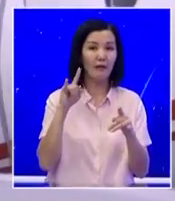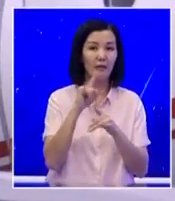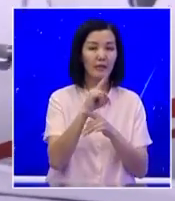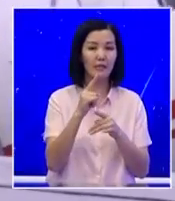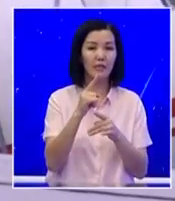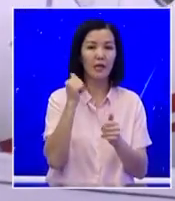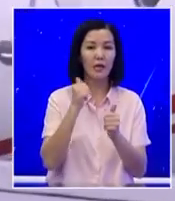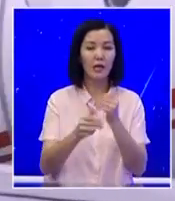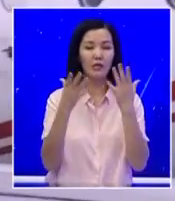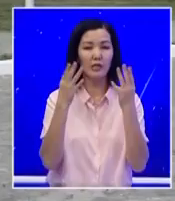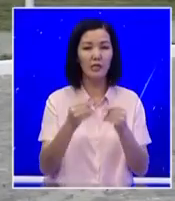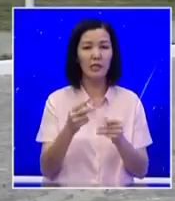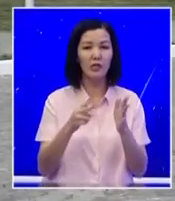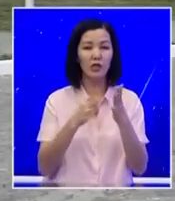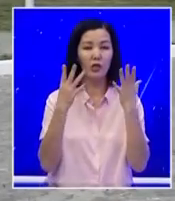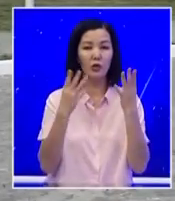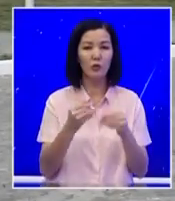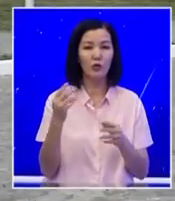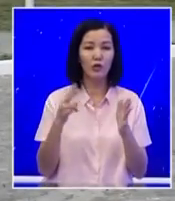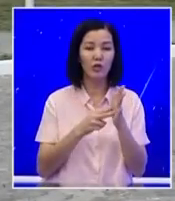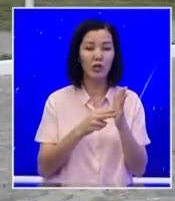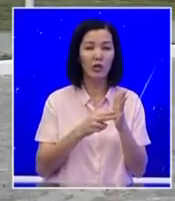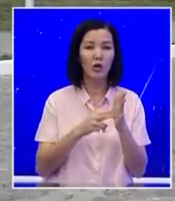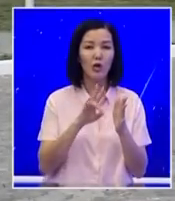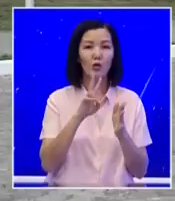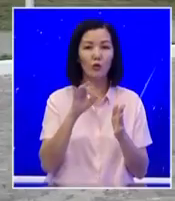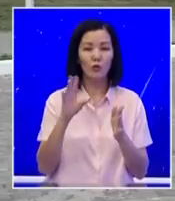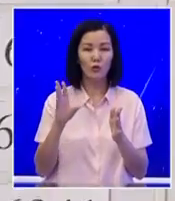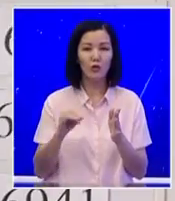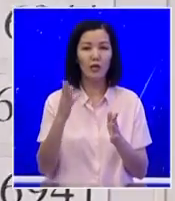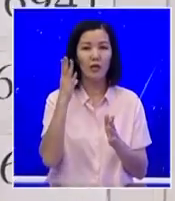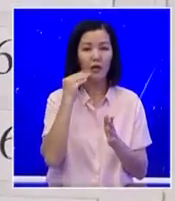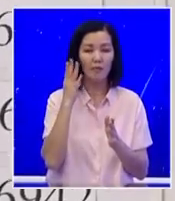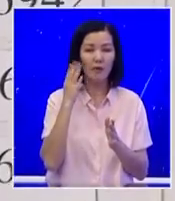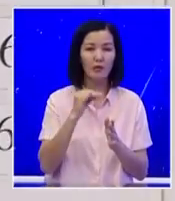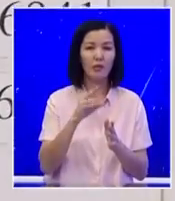енді күн сайын. Аптасына 7 рет Нұр жолы Үшарал, Алматы 2 Үшарал,